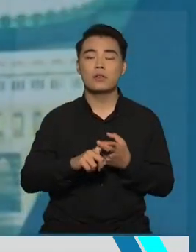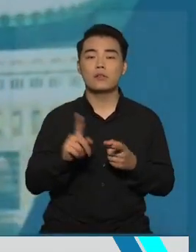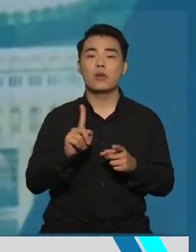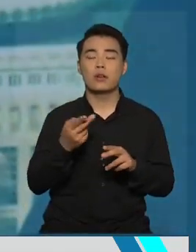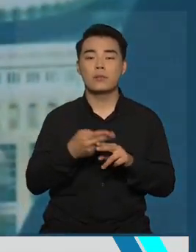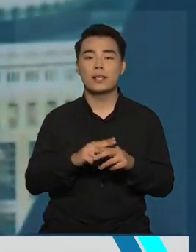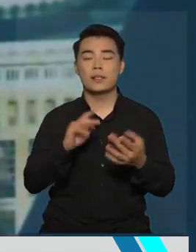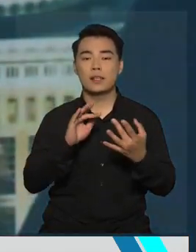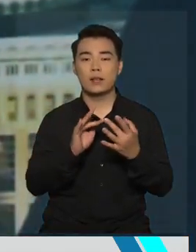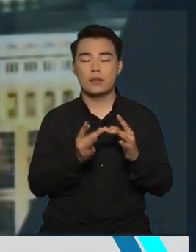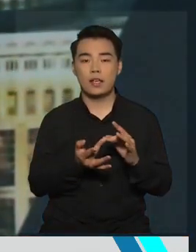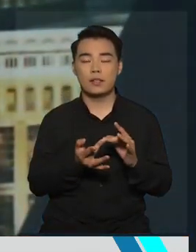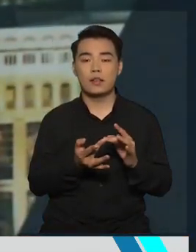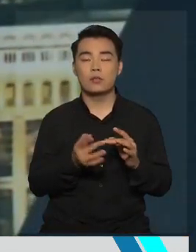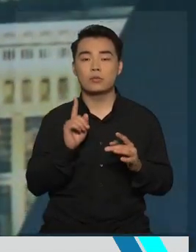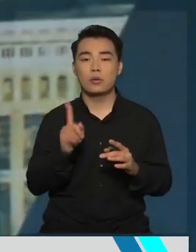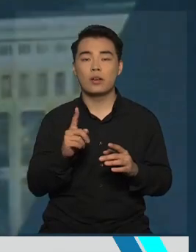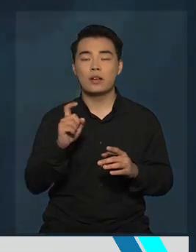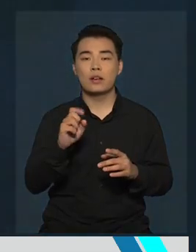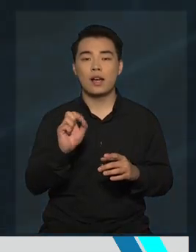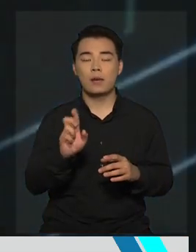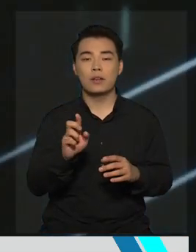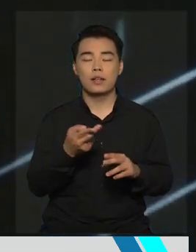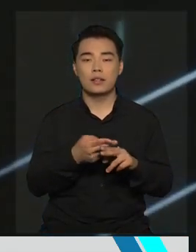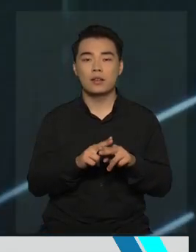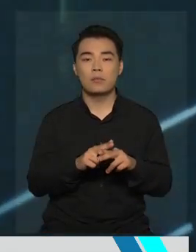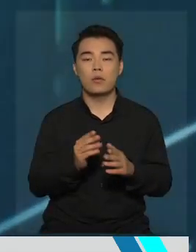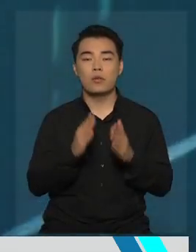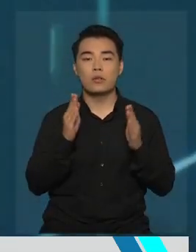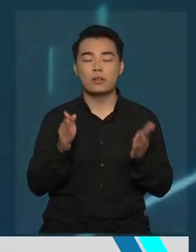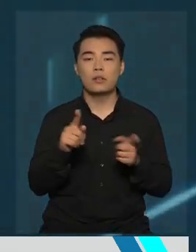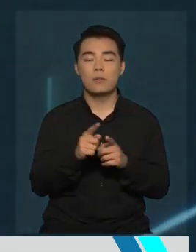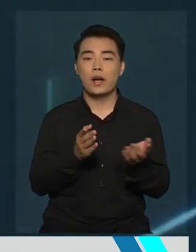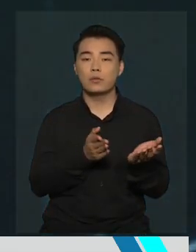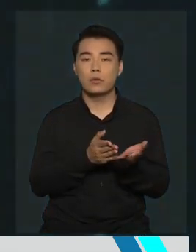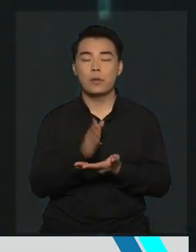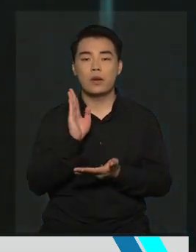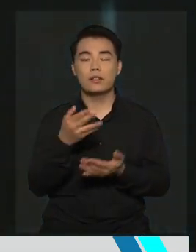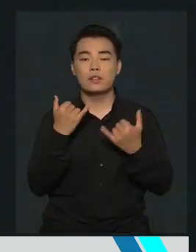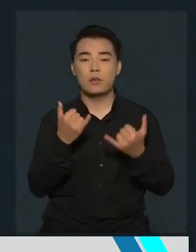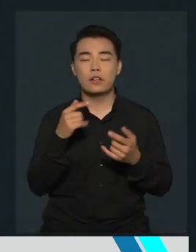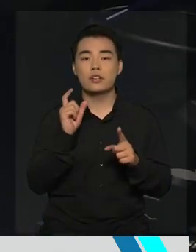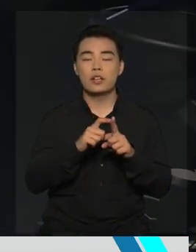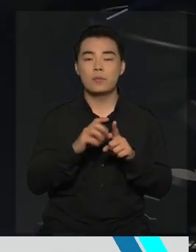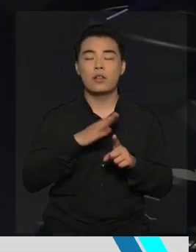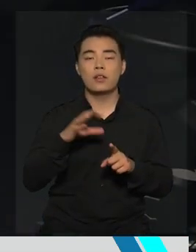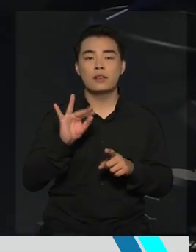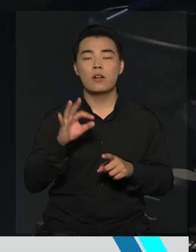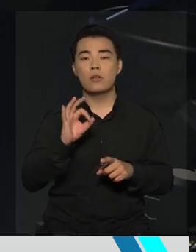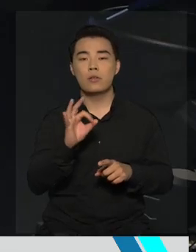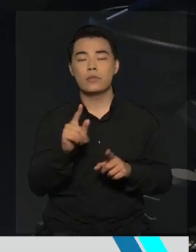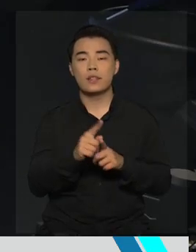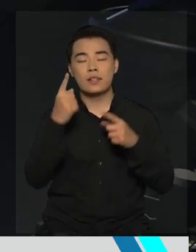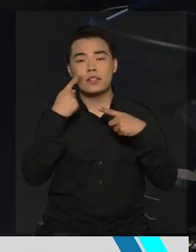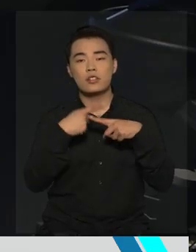развития цифровизации, но хаб это предполагает более такой комплексный подход, и сегодня речь идет и о